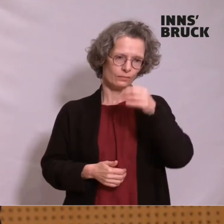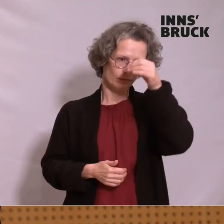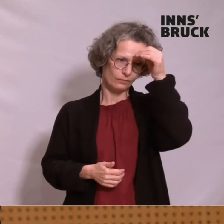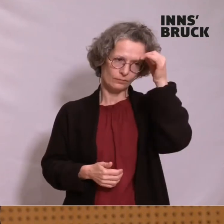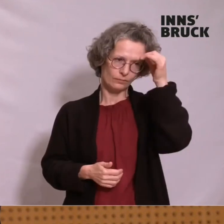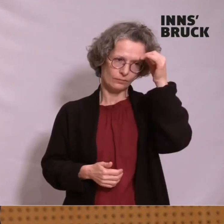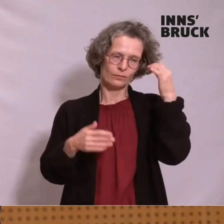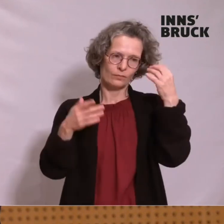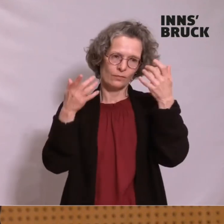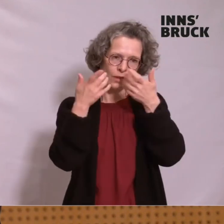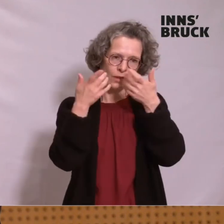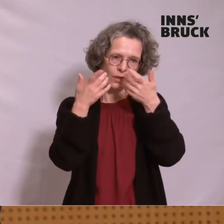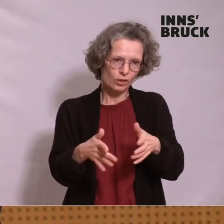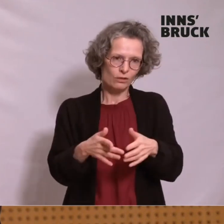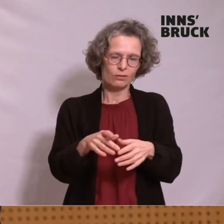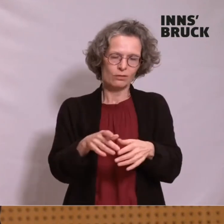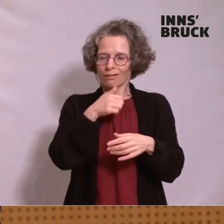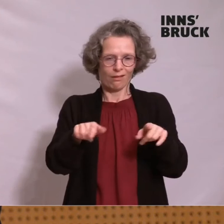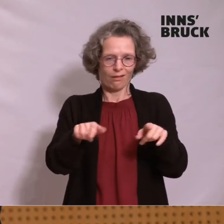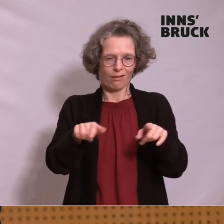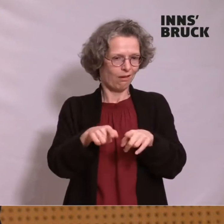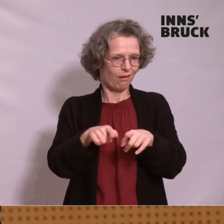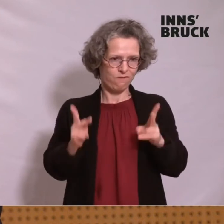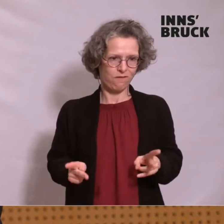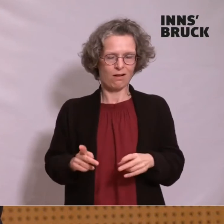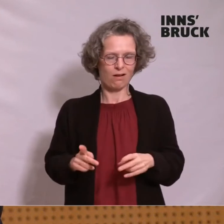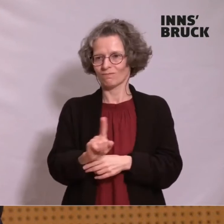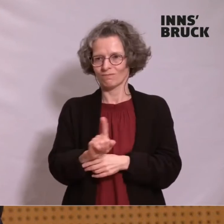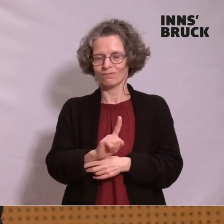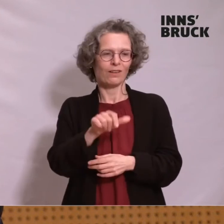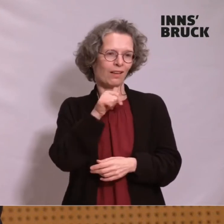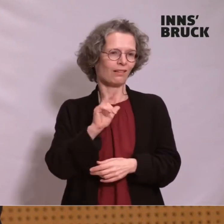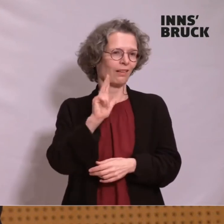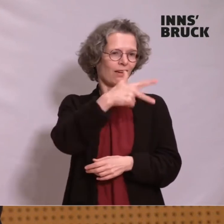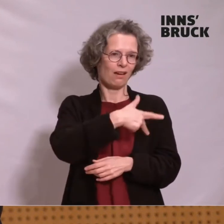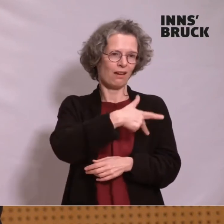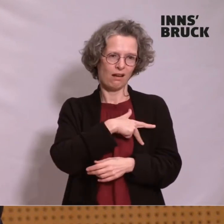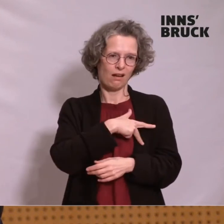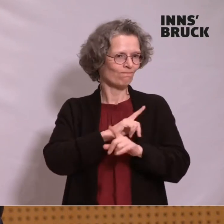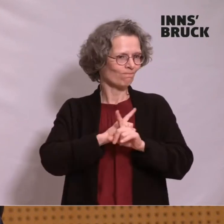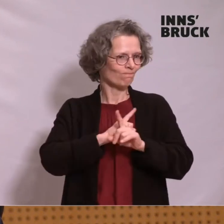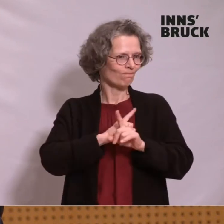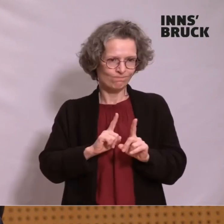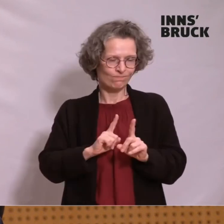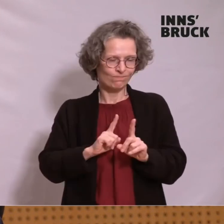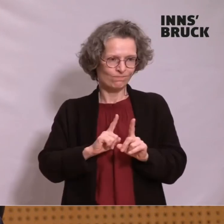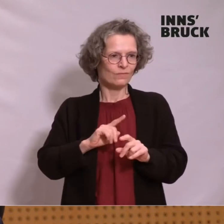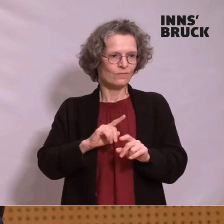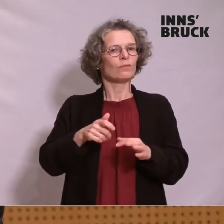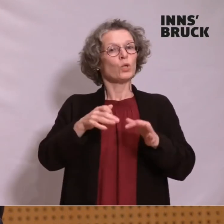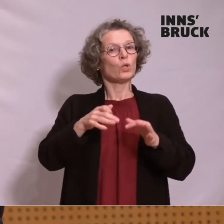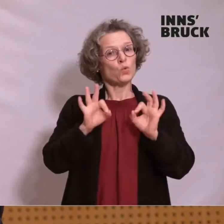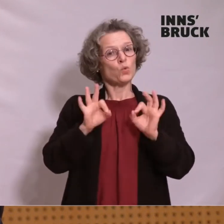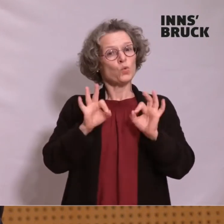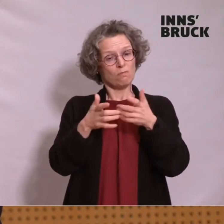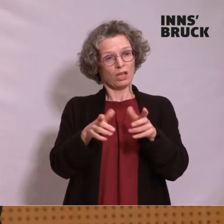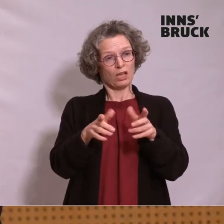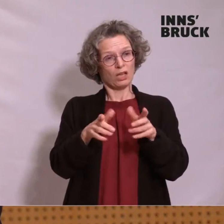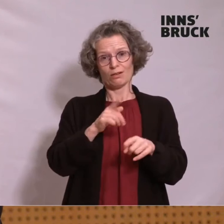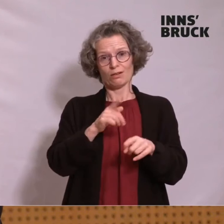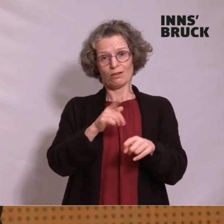Geschichten entsprechen nicht der Wahrheit. Sie sind nicht die Realität. Das sollten auch gute Märchenerzähler wissen.